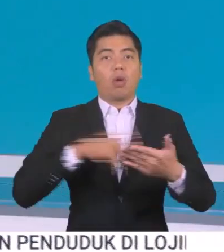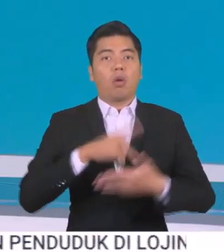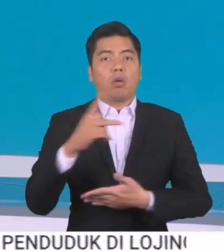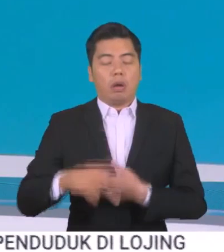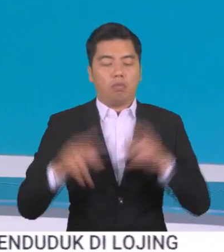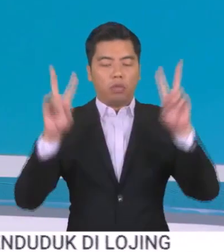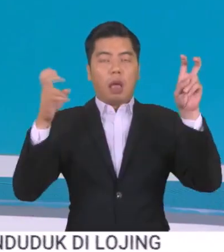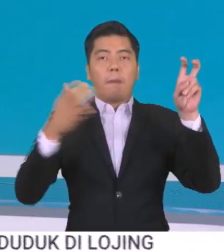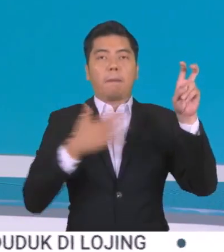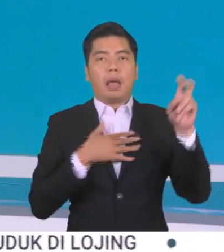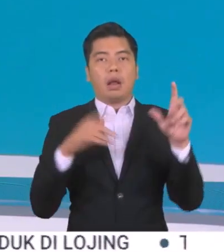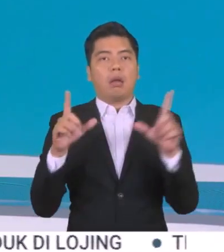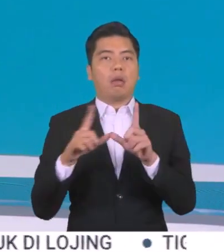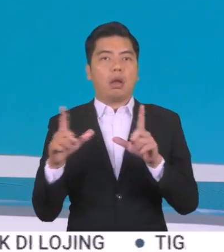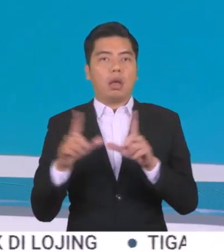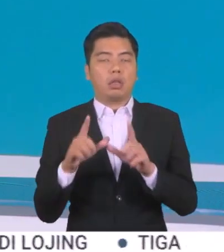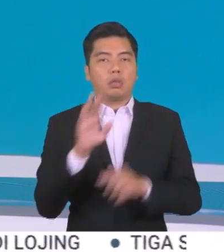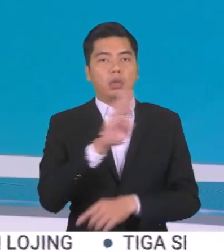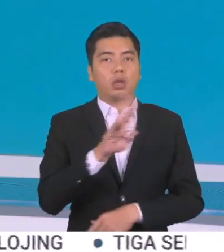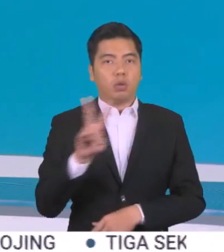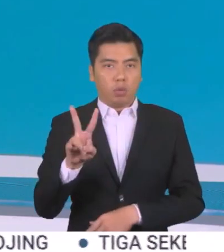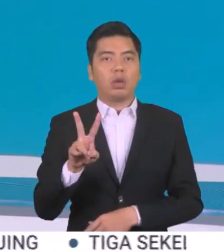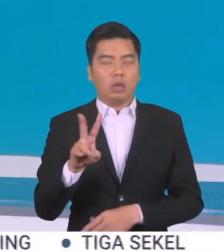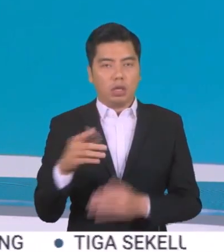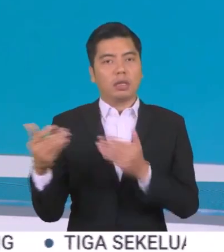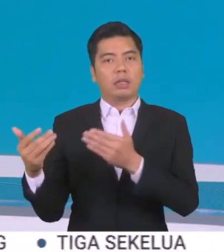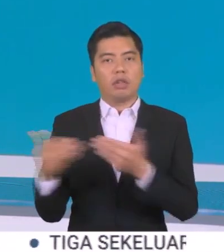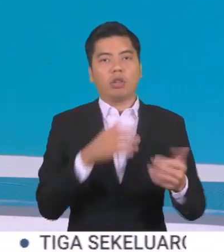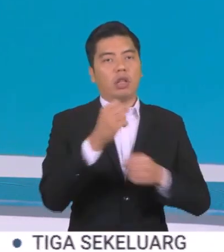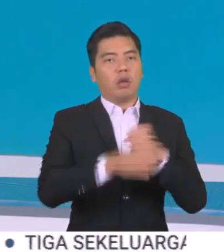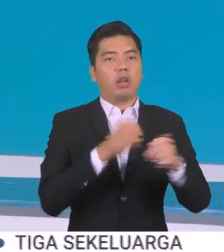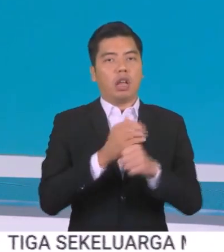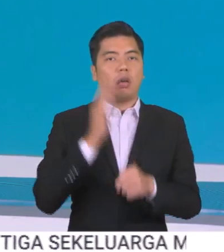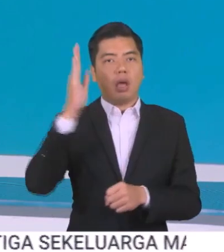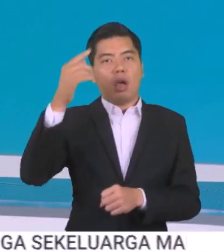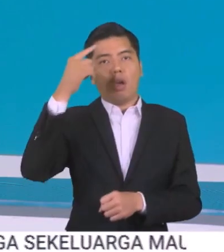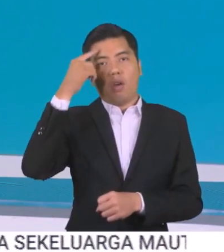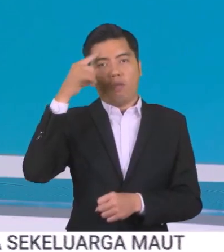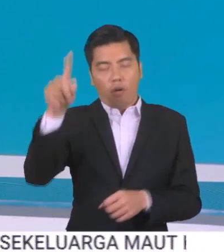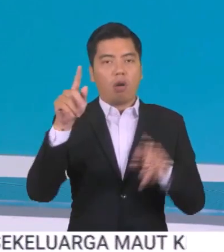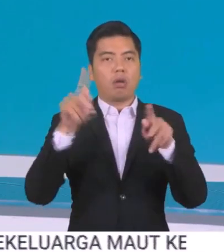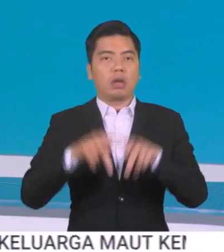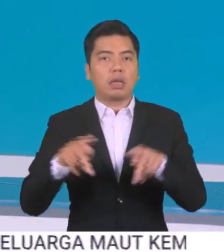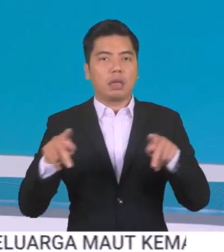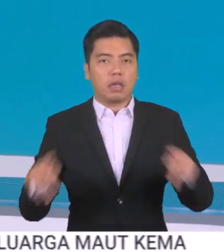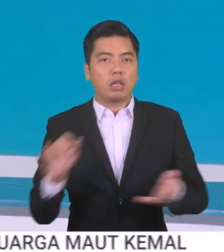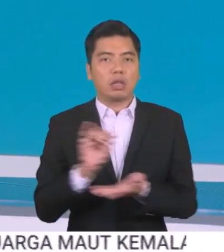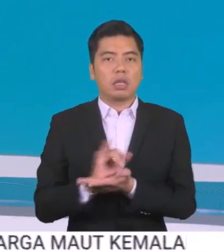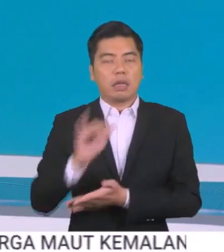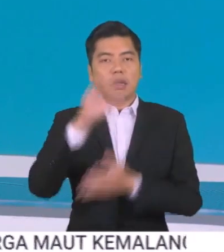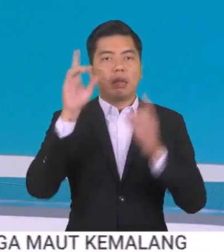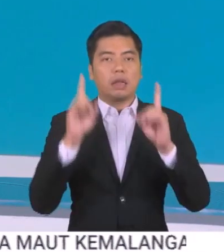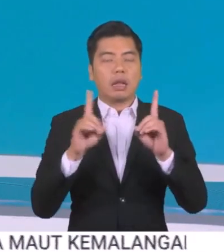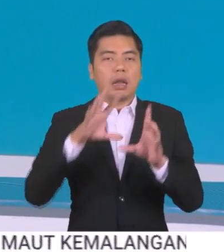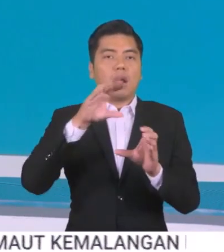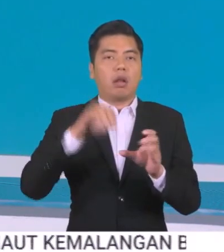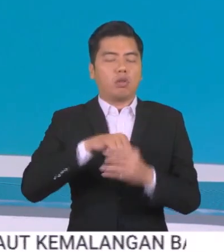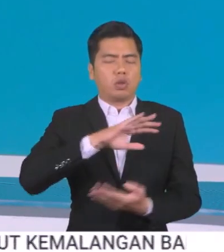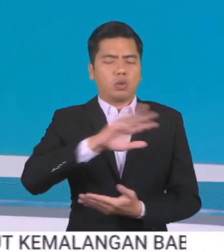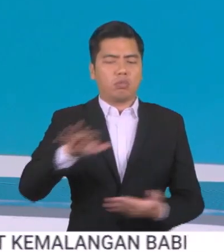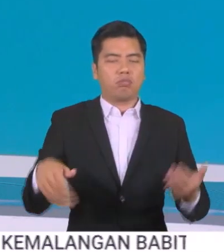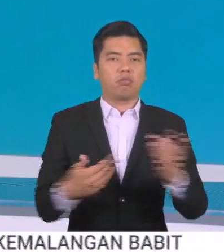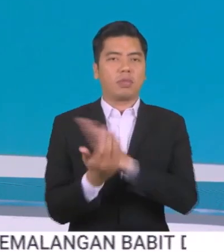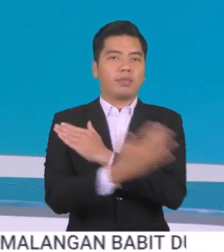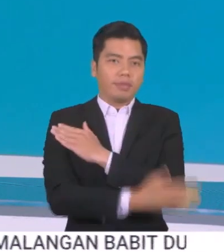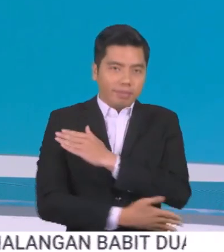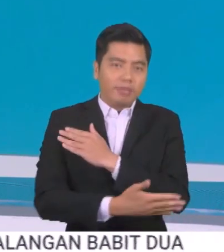Program MyLesson kelas B2 bakal diteruskan tahun depan dengan tumpuan khusus kepada pelajar di institusi pendidikan di